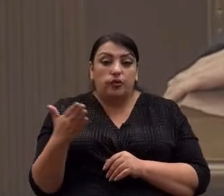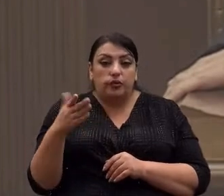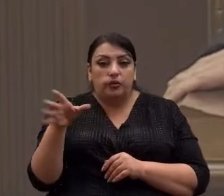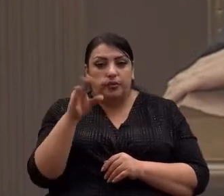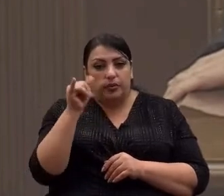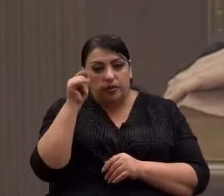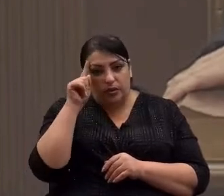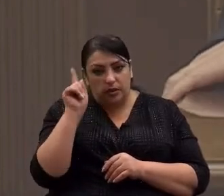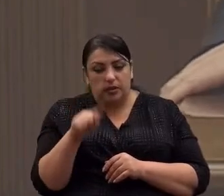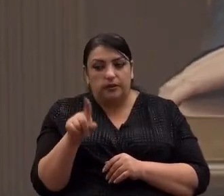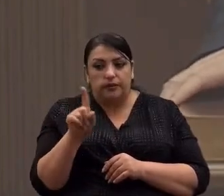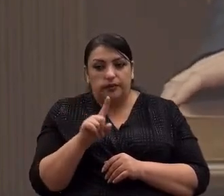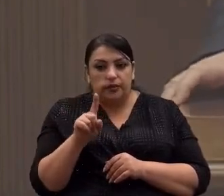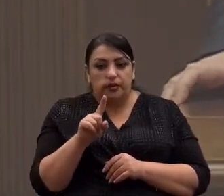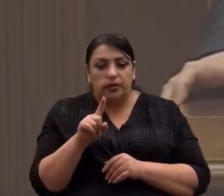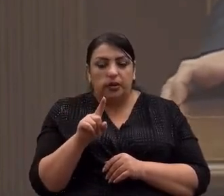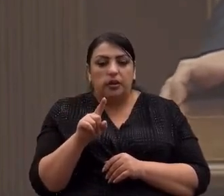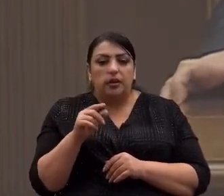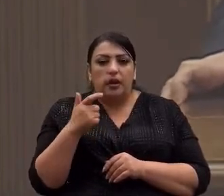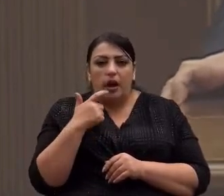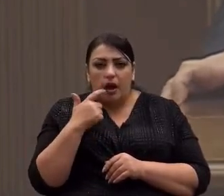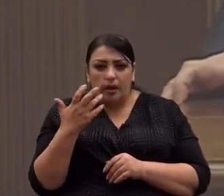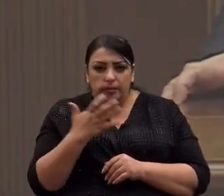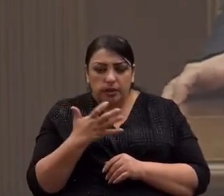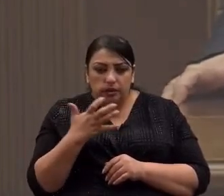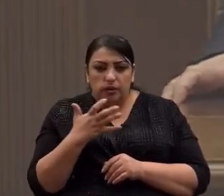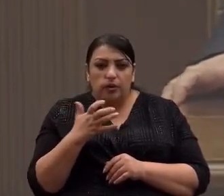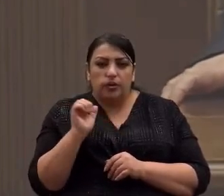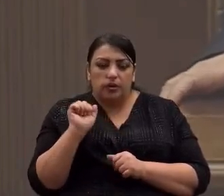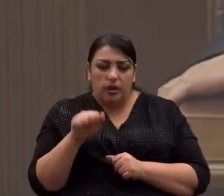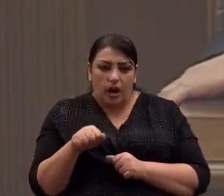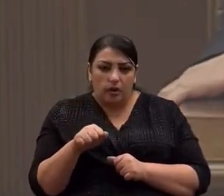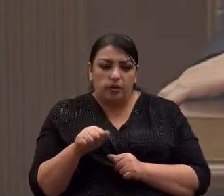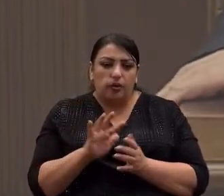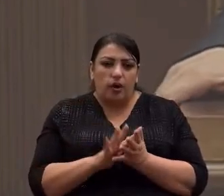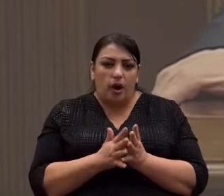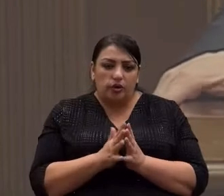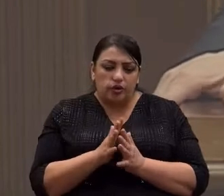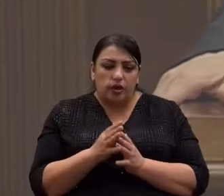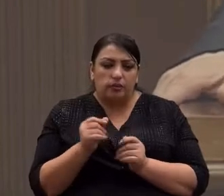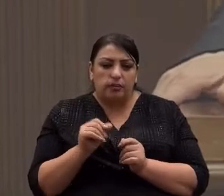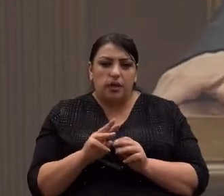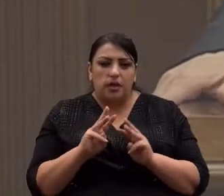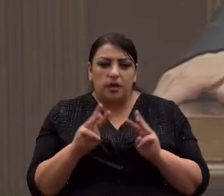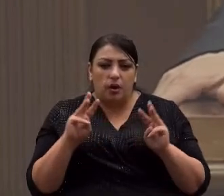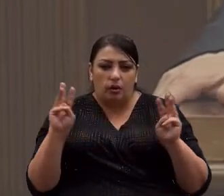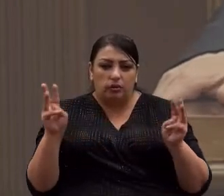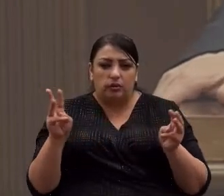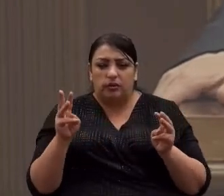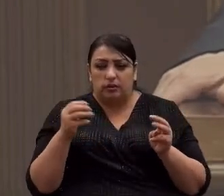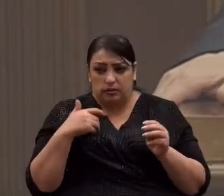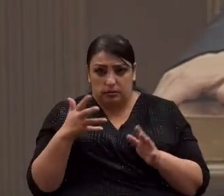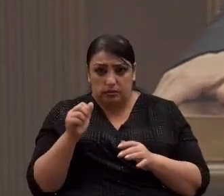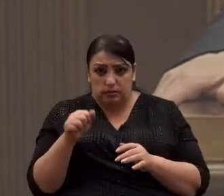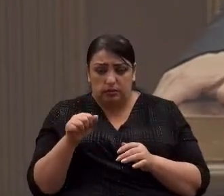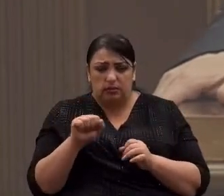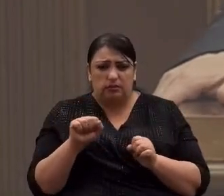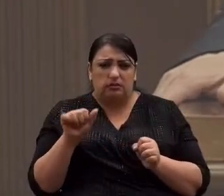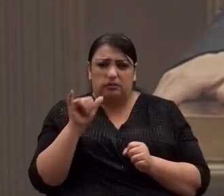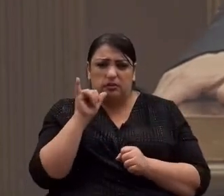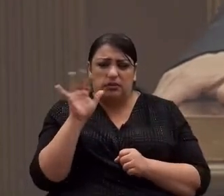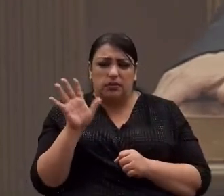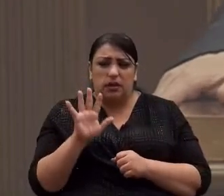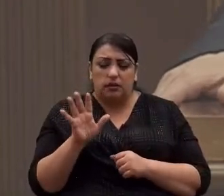ասենք, որ գիտես ինչ, կարելի է պամիդոր աճացնելով դառնալ տասնյակ միլիոն դոլարների տեր։ Չի կարելի այդպես լինել, այդպես ասել